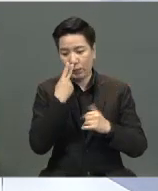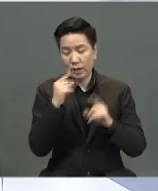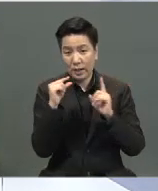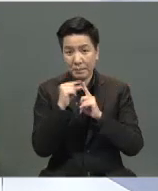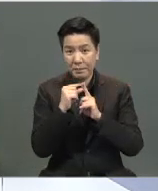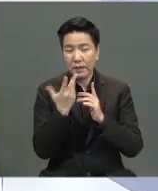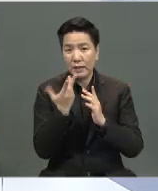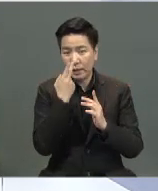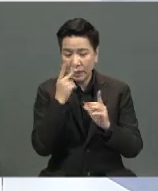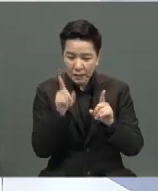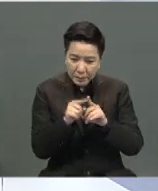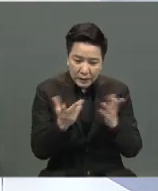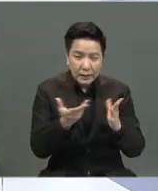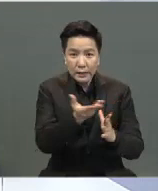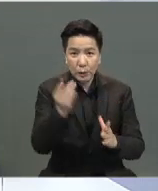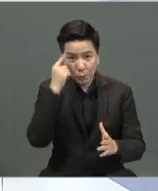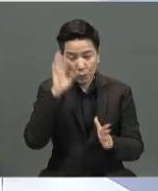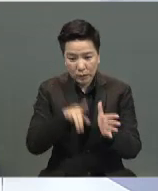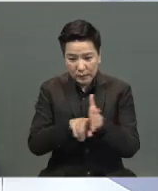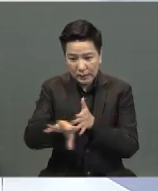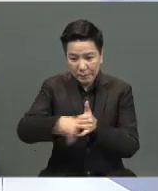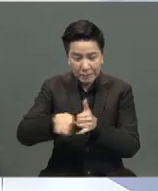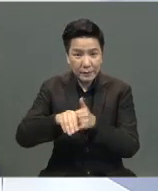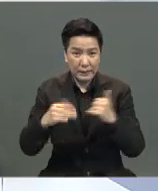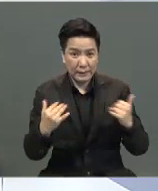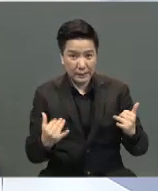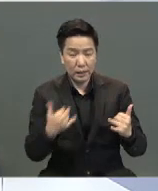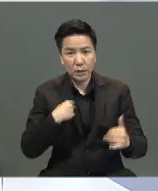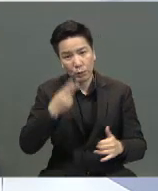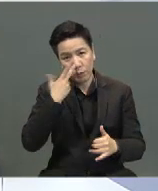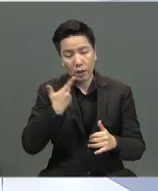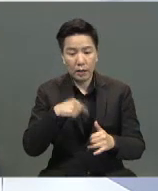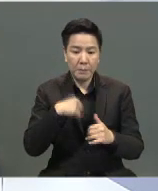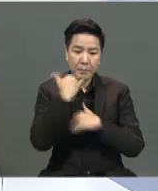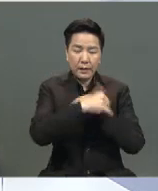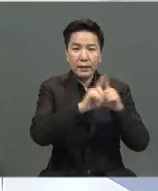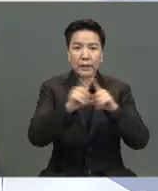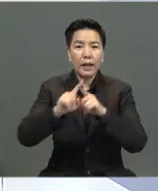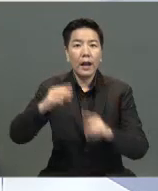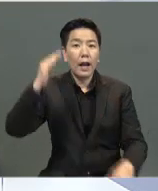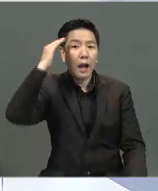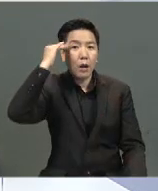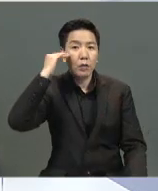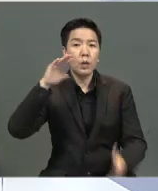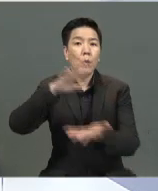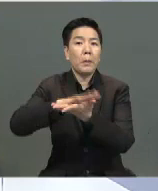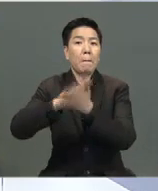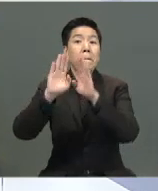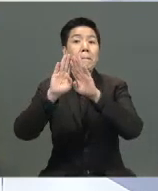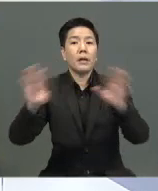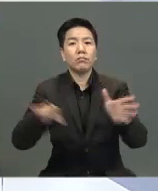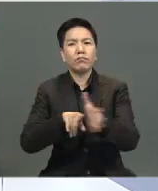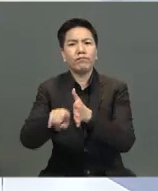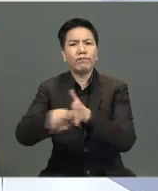ครู่ก็คือว่าเราก็ทราบว่ายังคงมีผู้ติดเชื้อนะครับและถ้าเกิดว่าดูรอบบ้านผ่านเมืองเกาหลีใต้เปิดโรงเรียนไปวันเดียวก